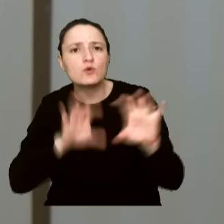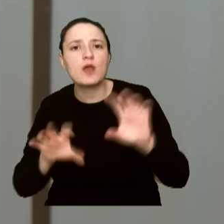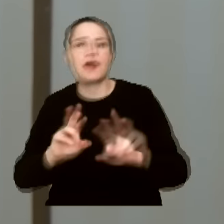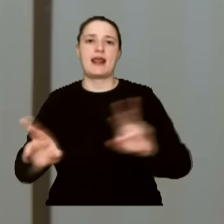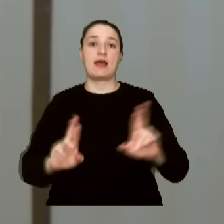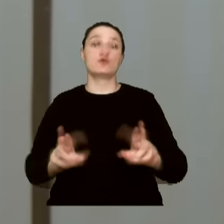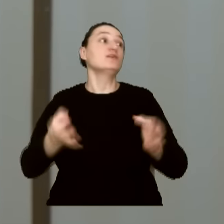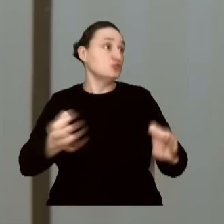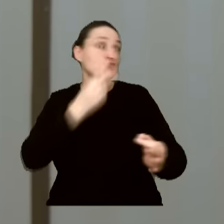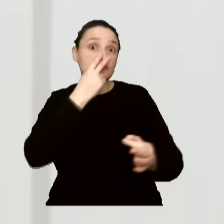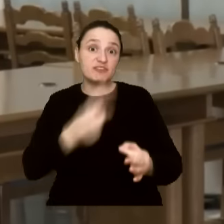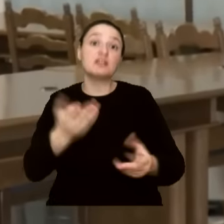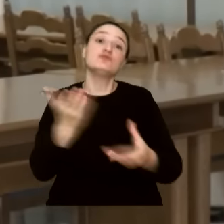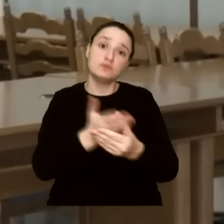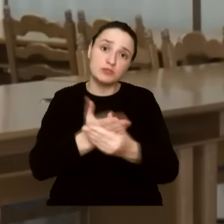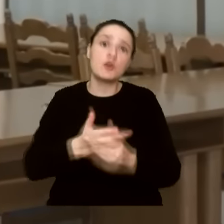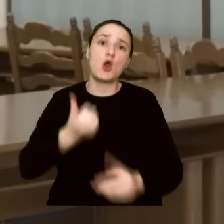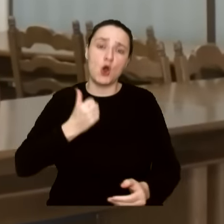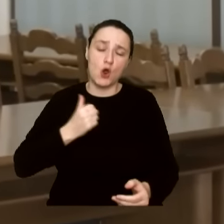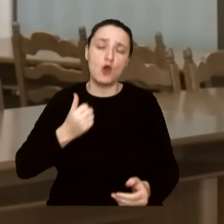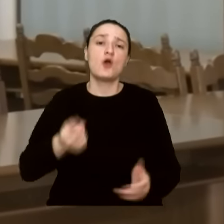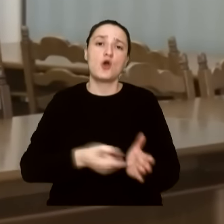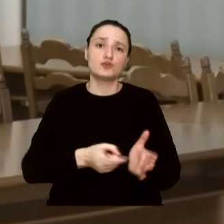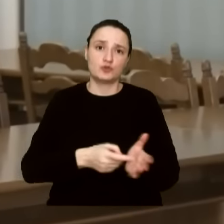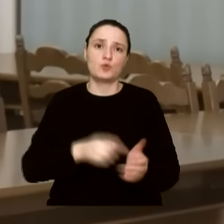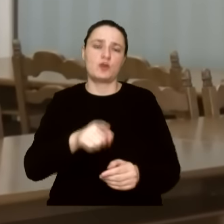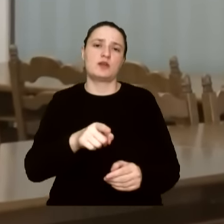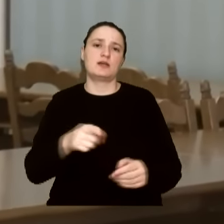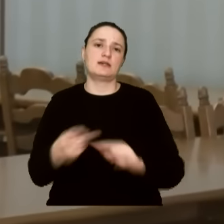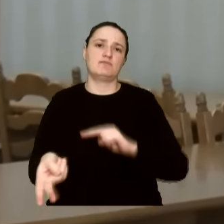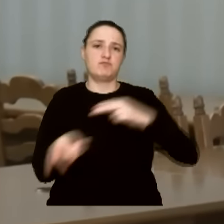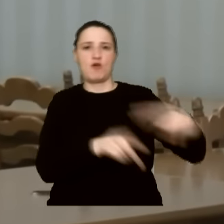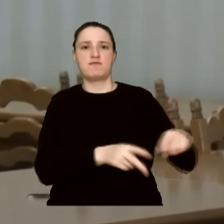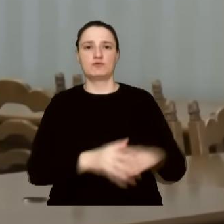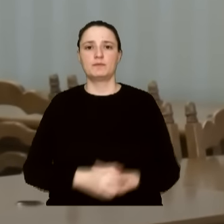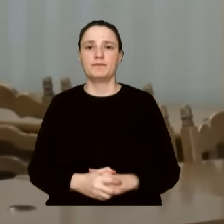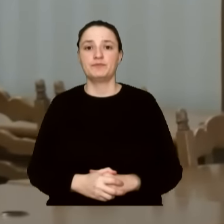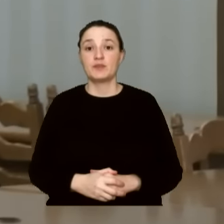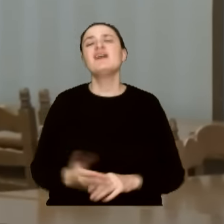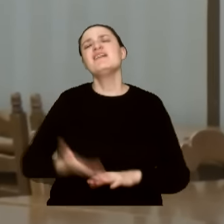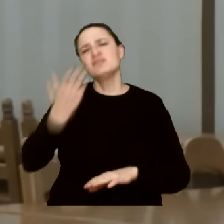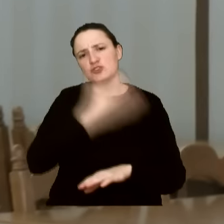przedsiębiorcy oczekują właśnie takiego ruchu. Te rozwiązania, które wówczas były projektowane w